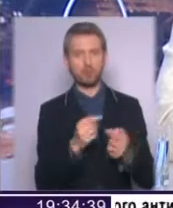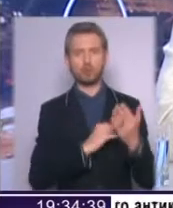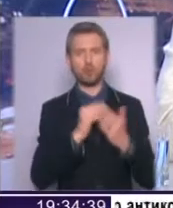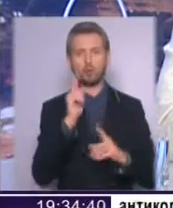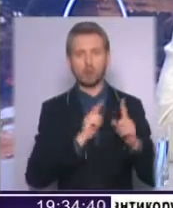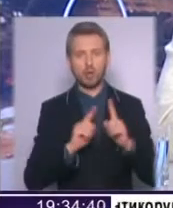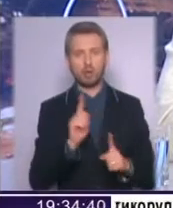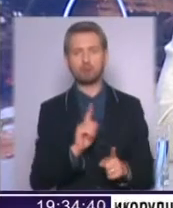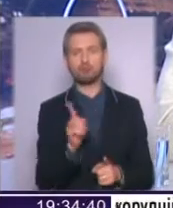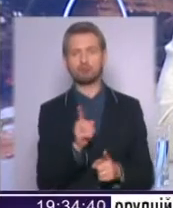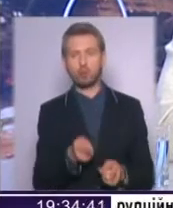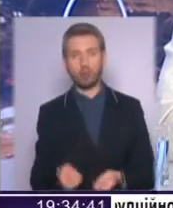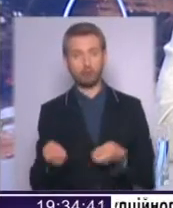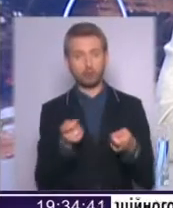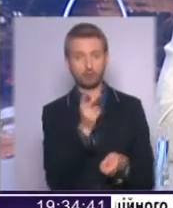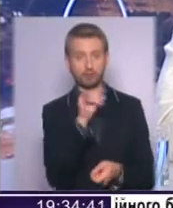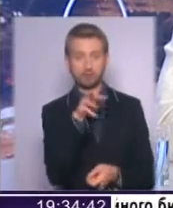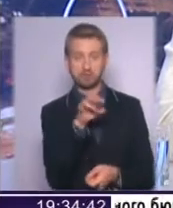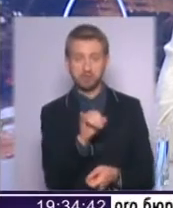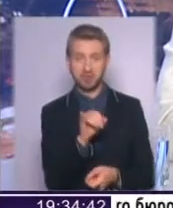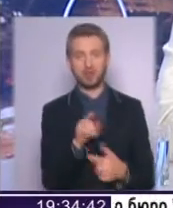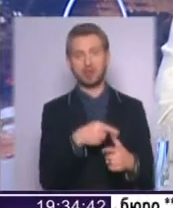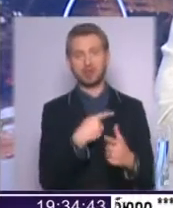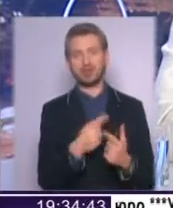що носив відповідно Кучмі, чи його там